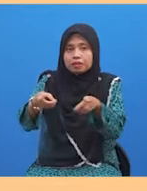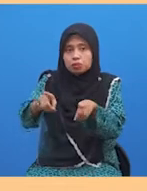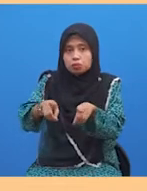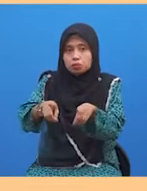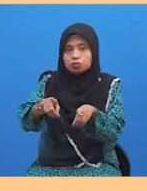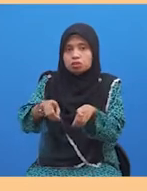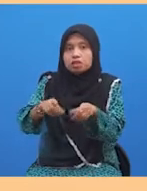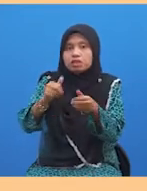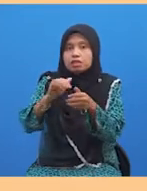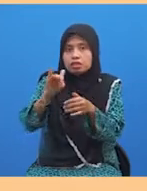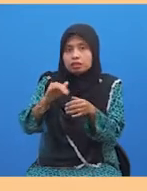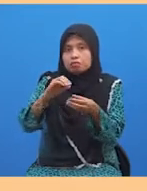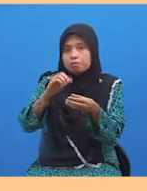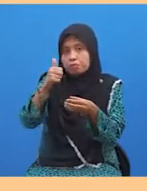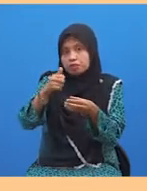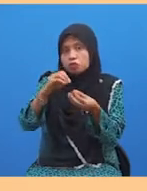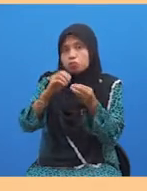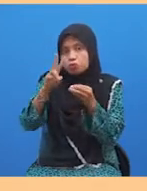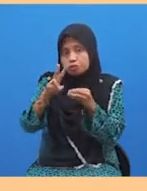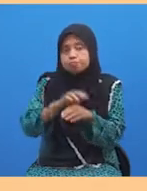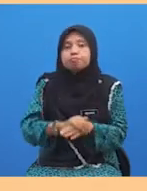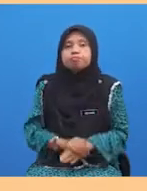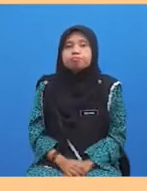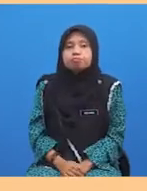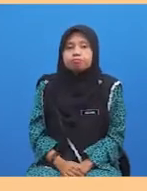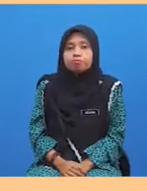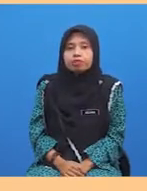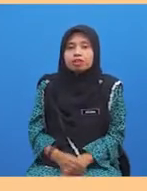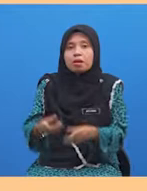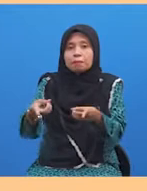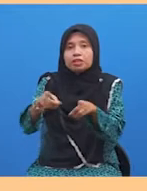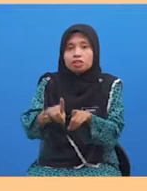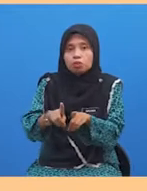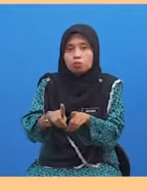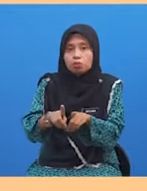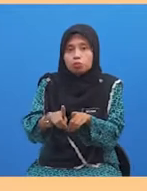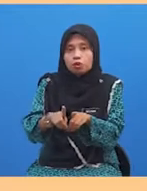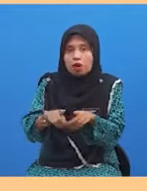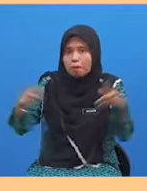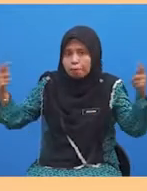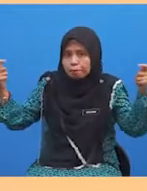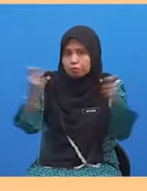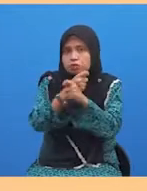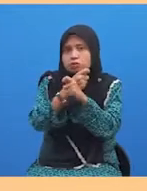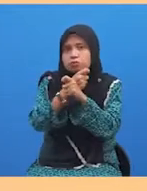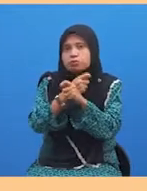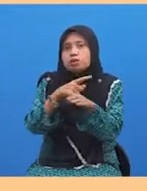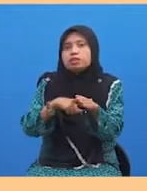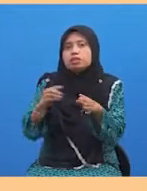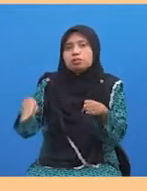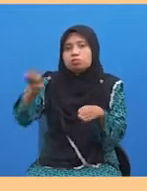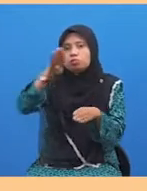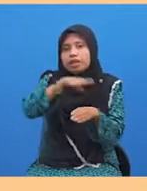Peristiwa menarik yang seterusnya ialah peristiwa pertempuran